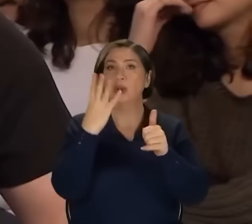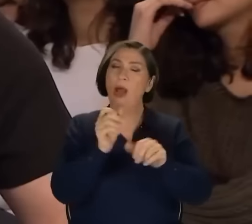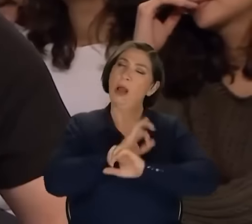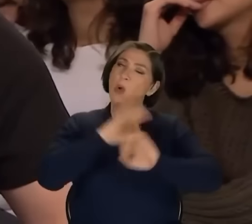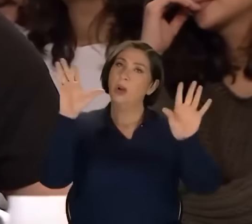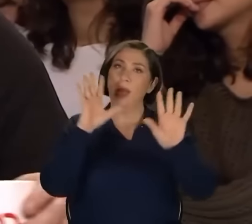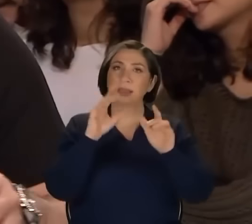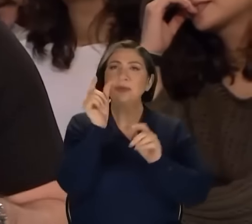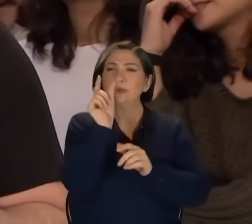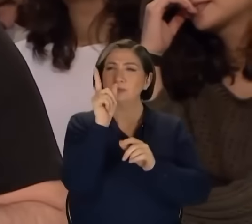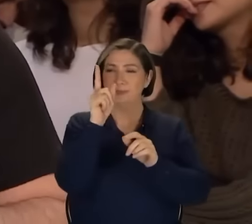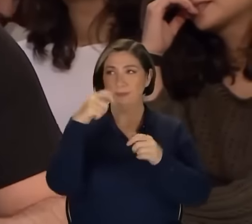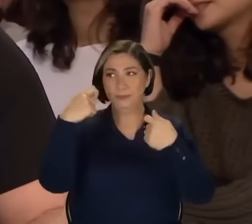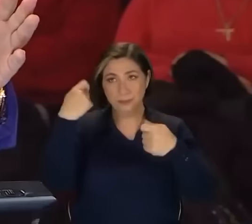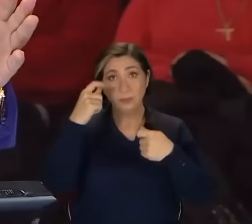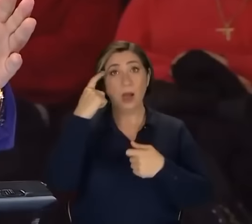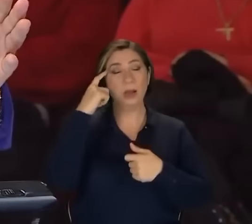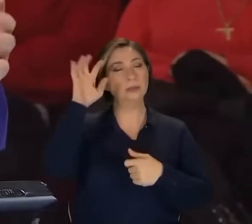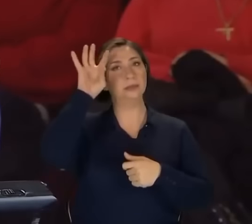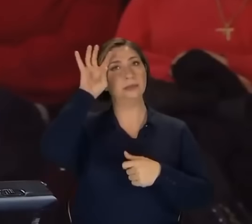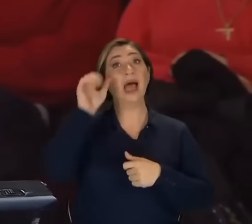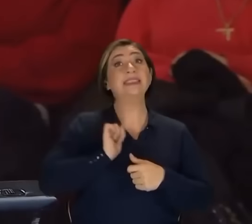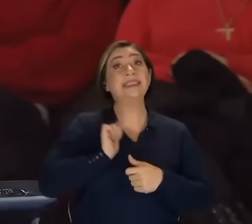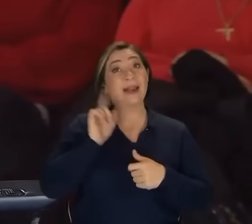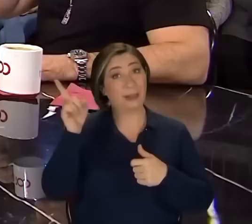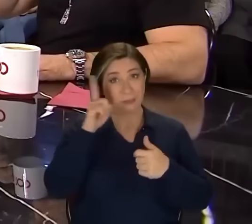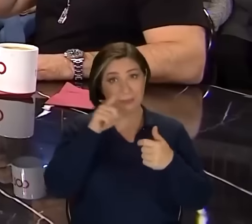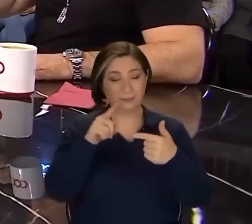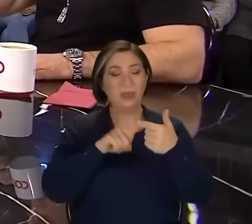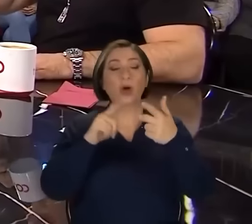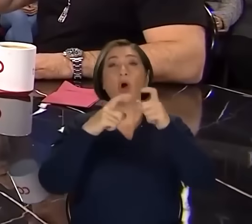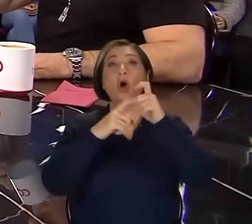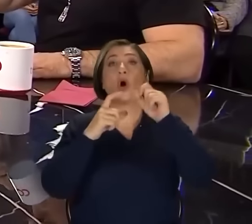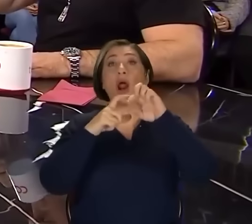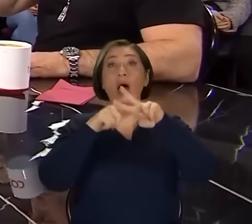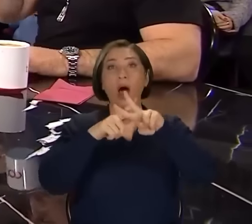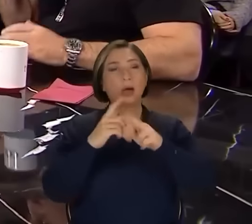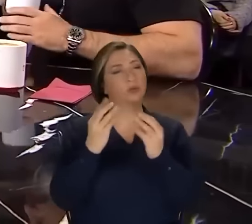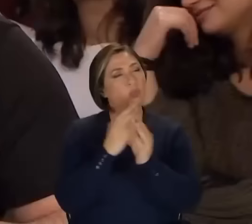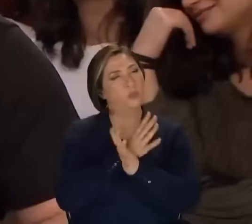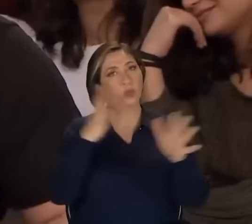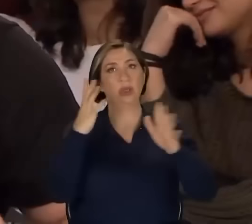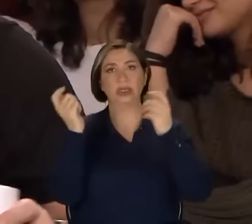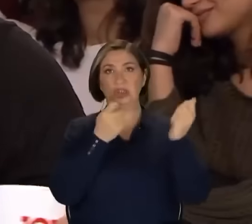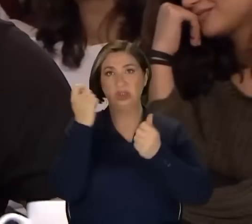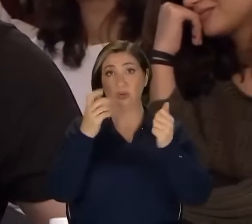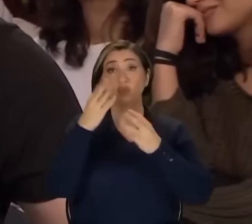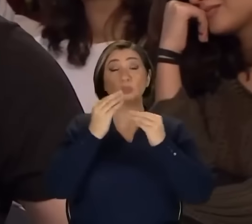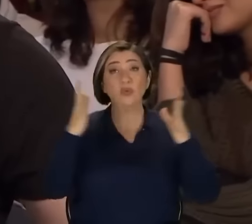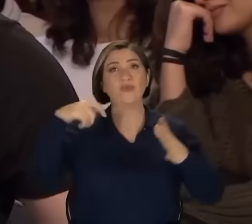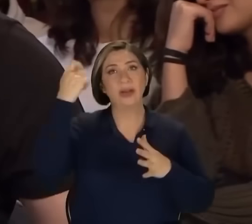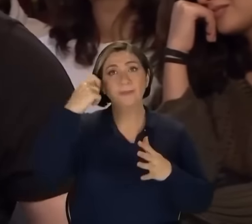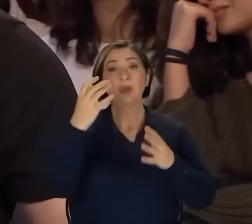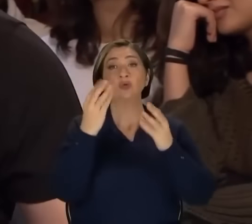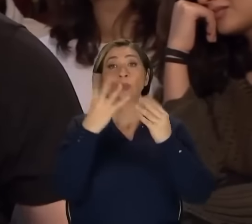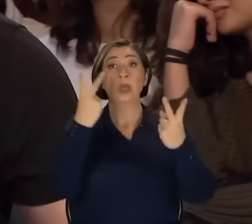harkulade ydi küçük bir rol çok akılda kalan bir rdim O zaman evet Gora büyük iş büyük film büyük